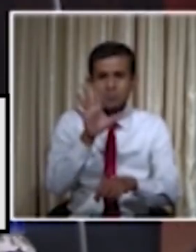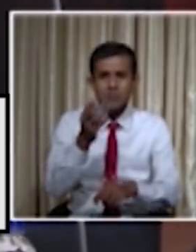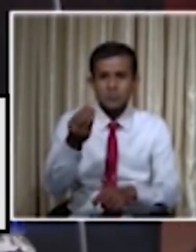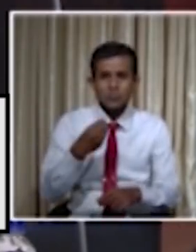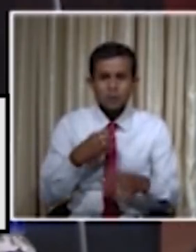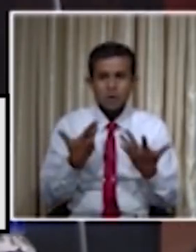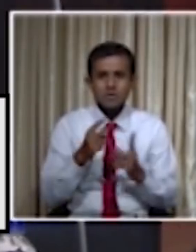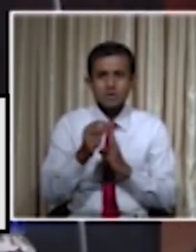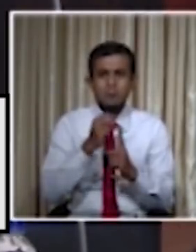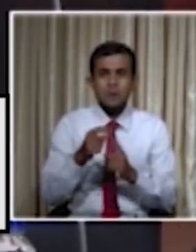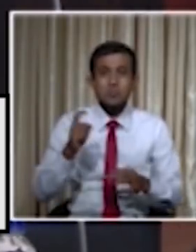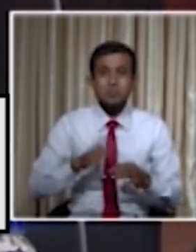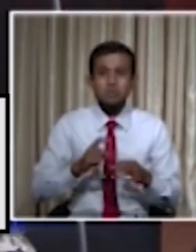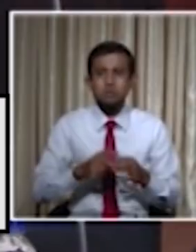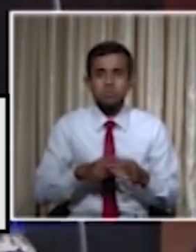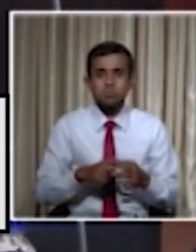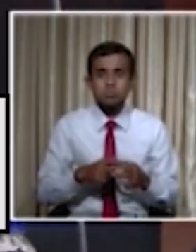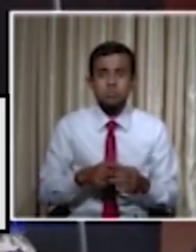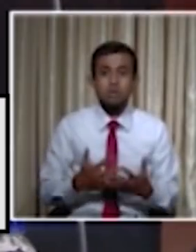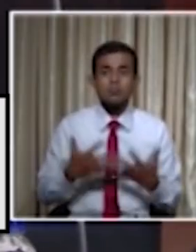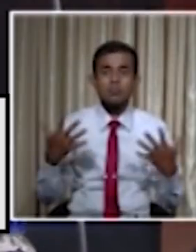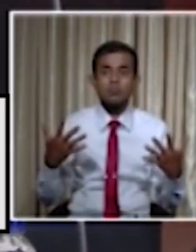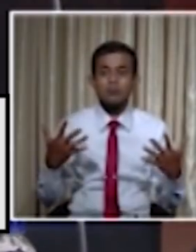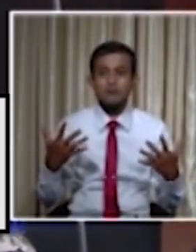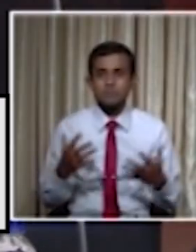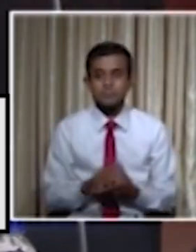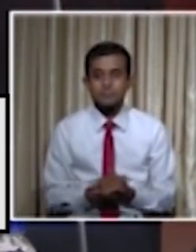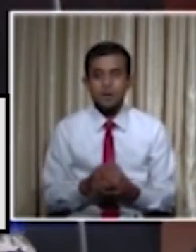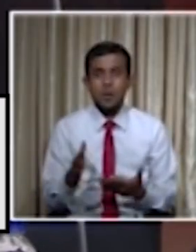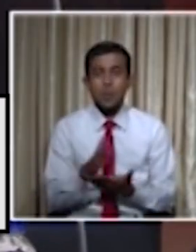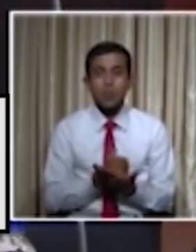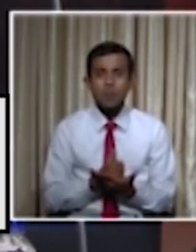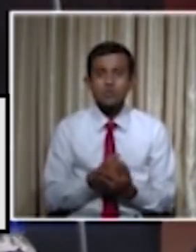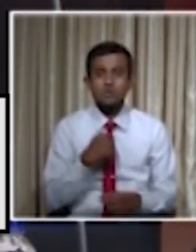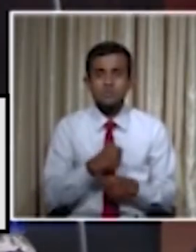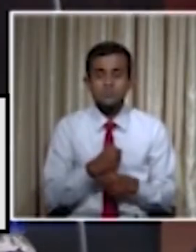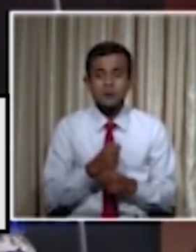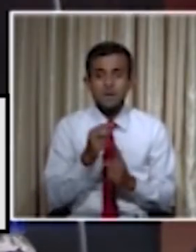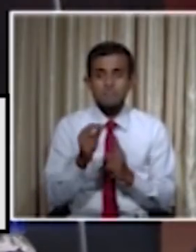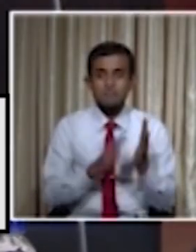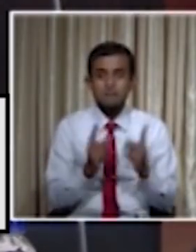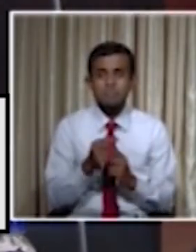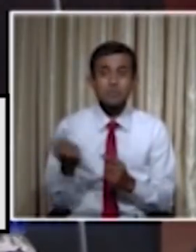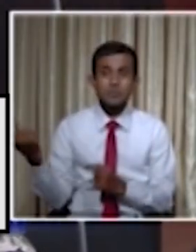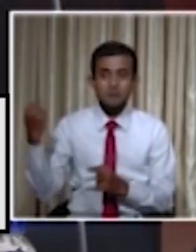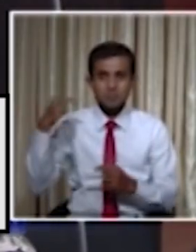තමයි පාර්ලිමේන්තුවේ මේ ප්‍රශ්නය හටගත්තේ. ඒ සියල්ලට වඩා ආණ්ඩු පක්ෂයේ මන්ත්‍රීවරු මේ පැත්තට